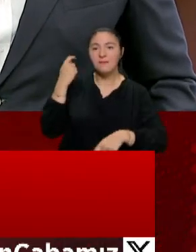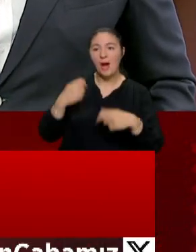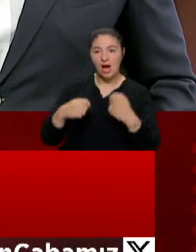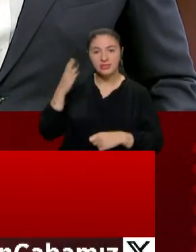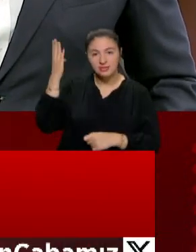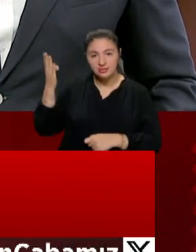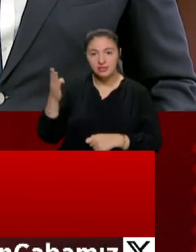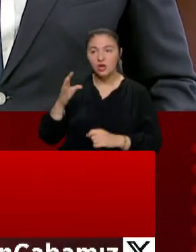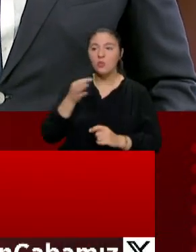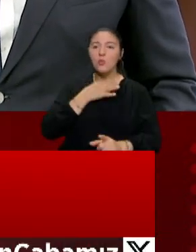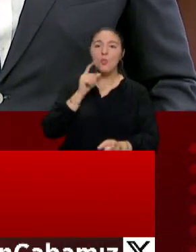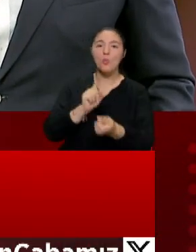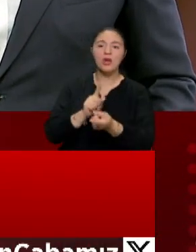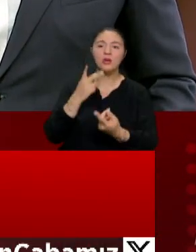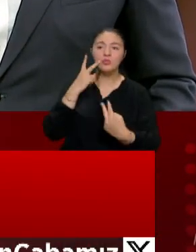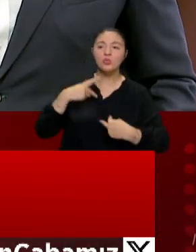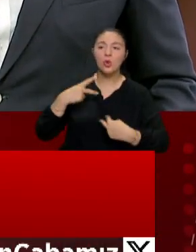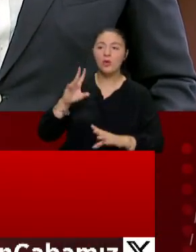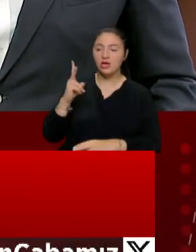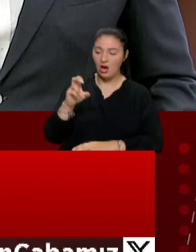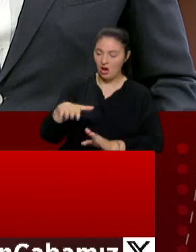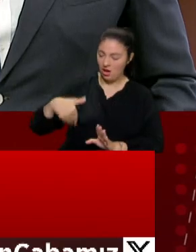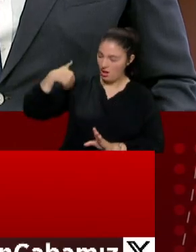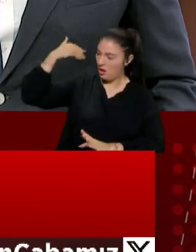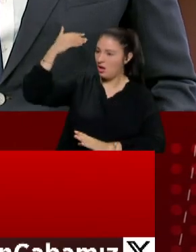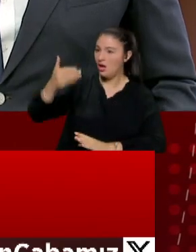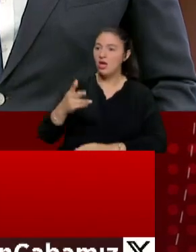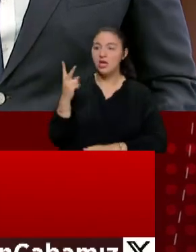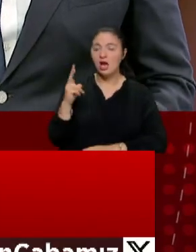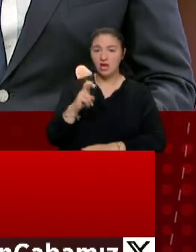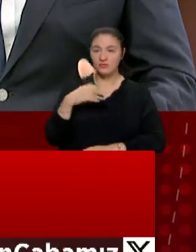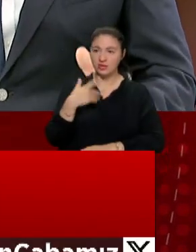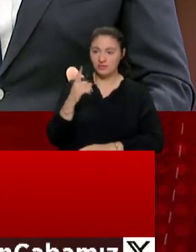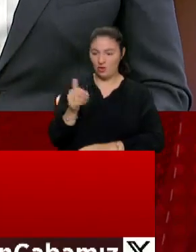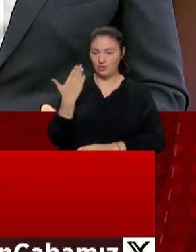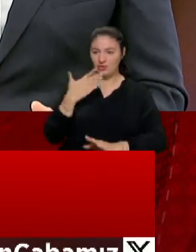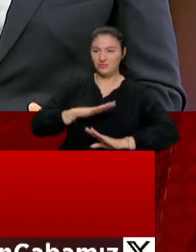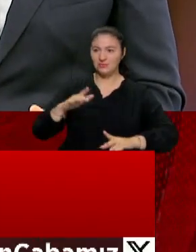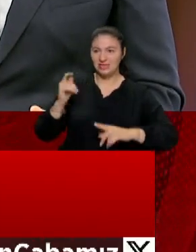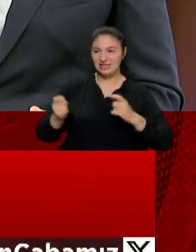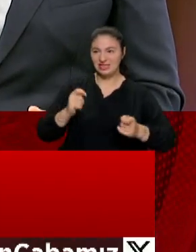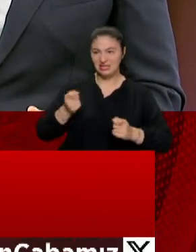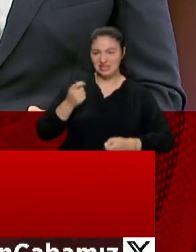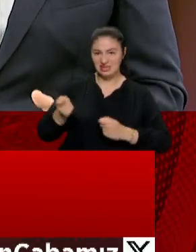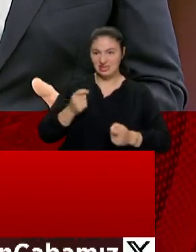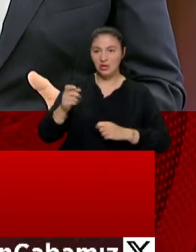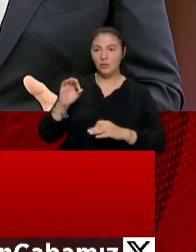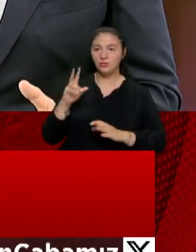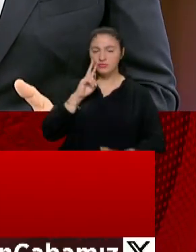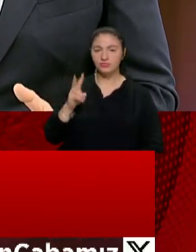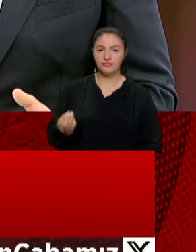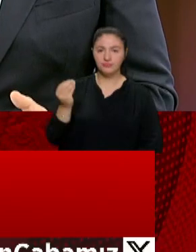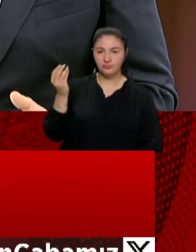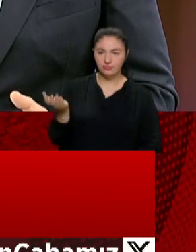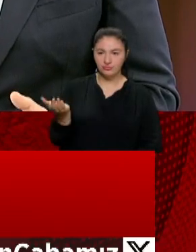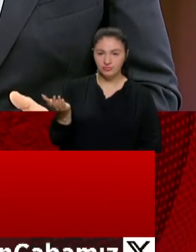Bankası muhatap bile almıyor iki ay geçti aradan iki ayda biz Hani bir gün önce bitirmeye çalışırken böyle bir tablo